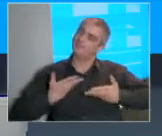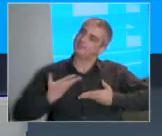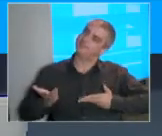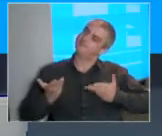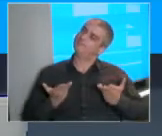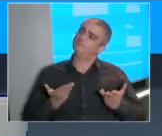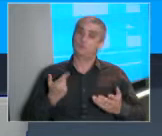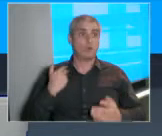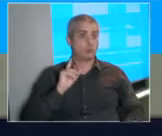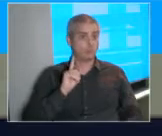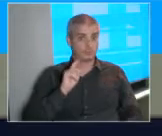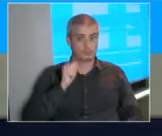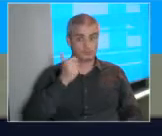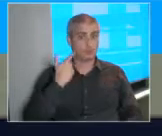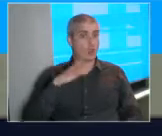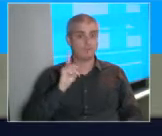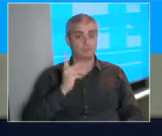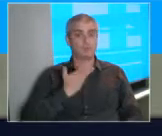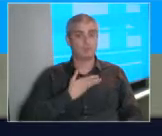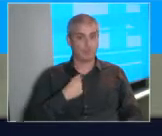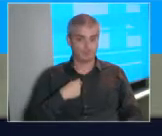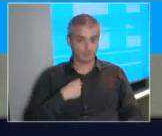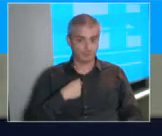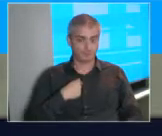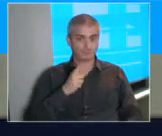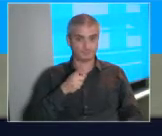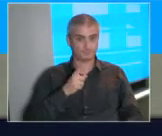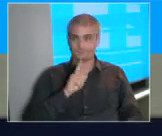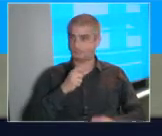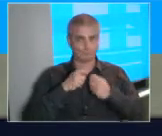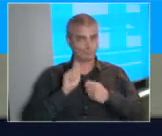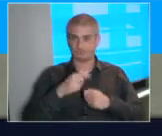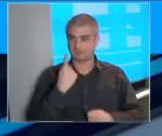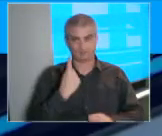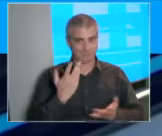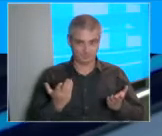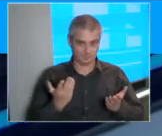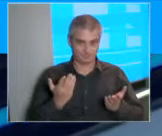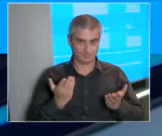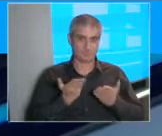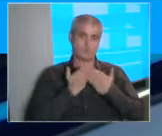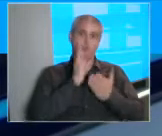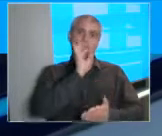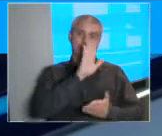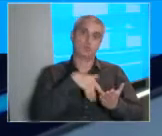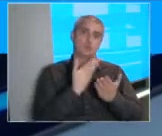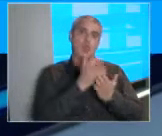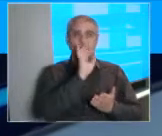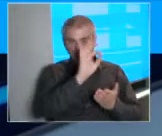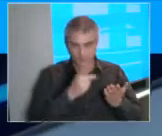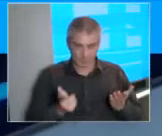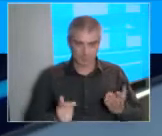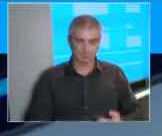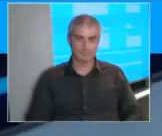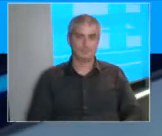פנייך ואז מה? קודם כל, רוב אלו שמקבלים אותנו זה בעצם לא הח"כים עצמם, זה היועצים,